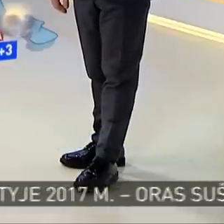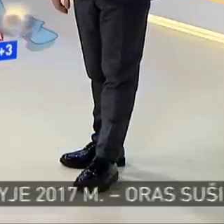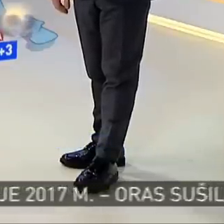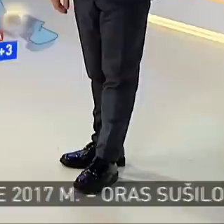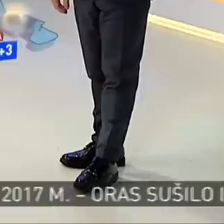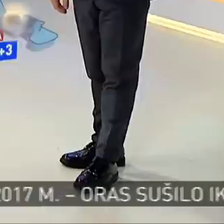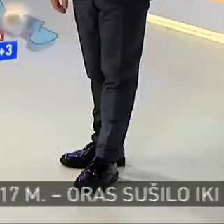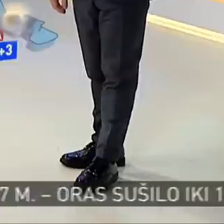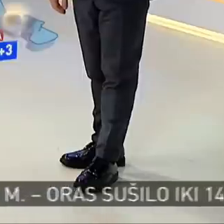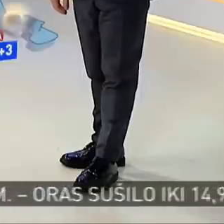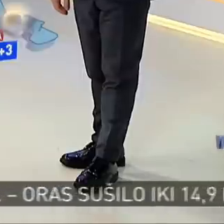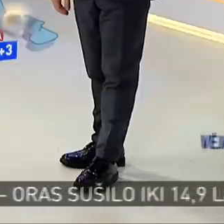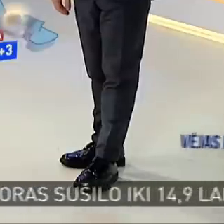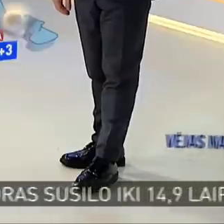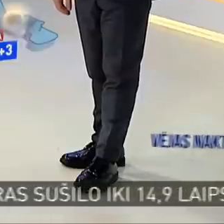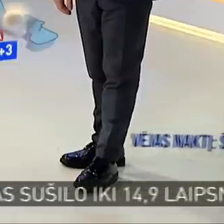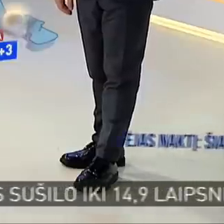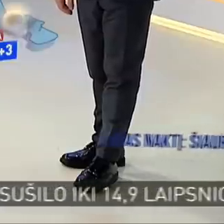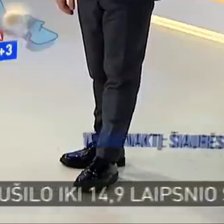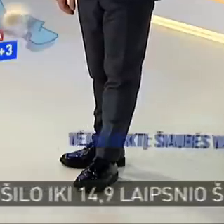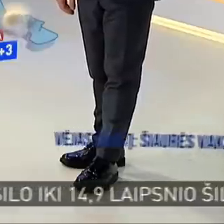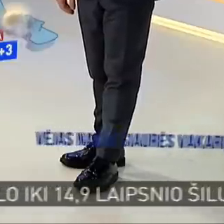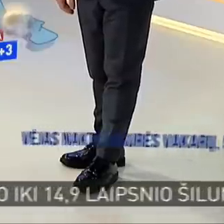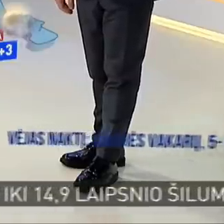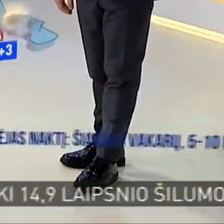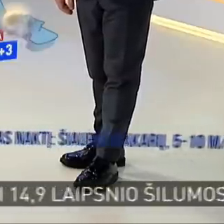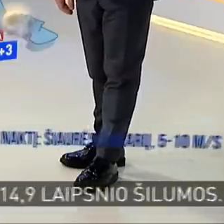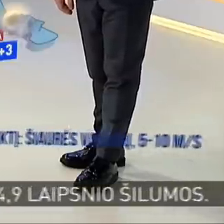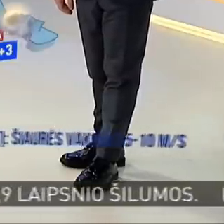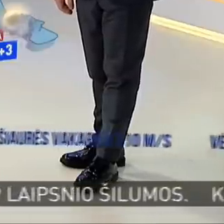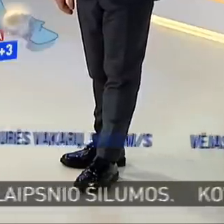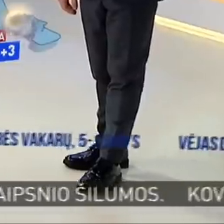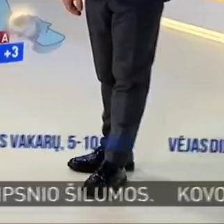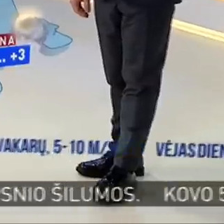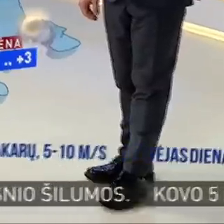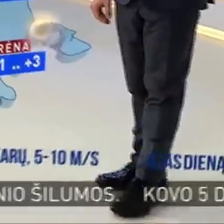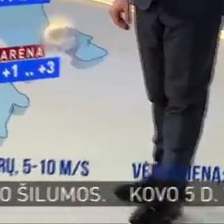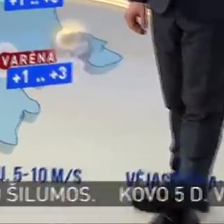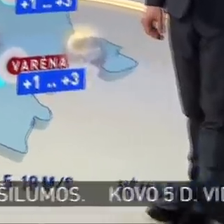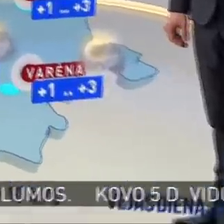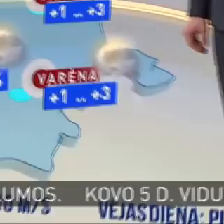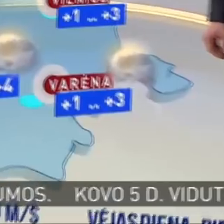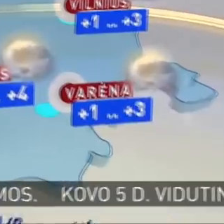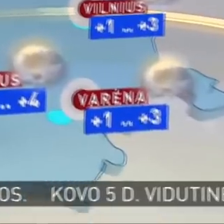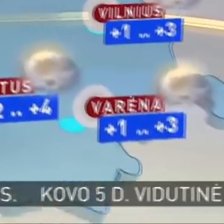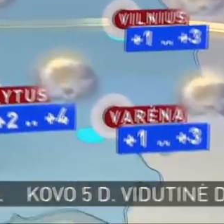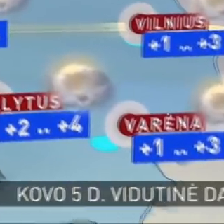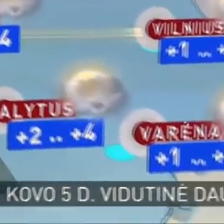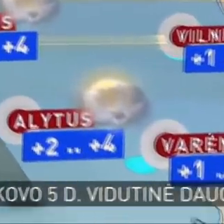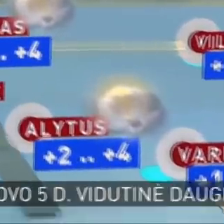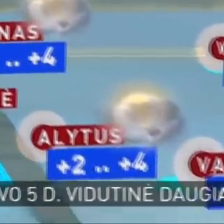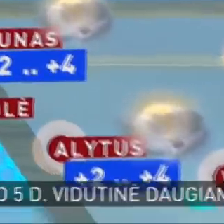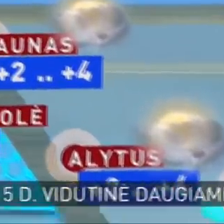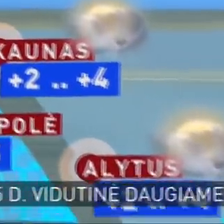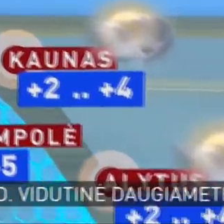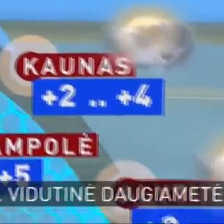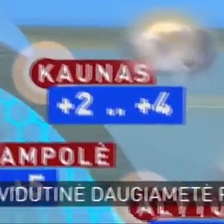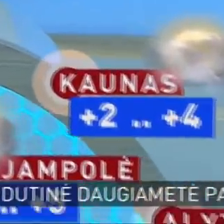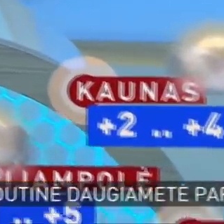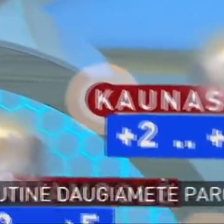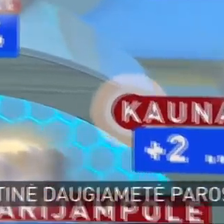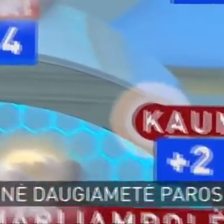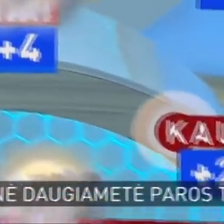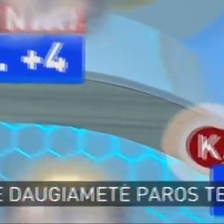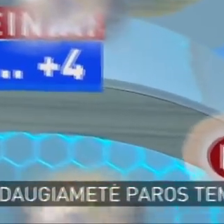kelių laipsnių šilumos ir tik stiprėjantis vėjas gali trukdyti pasimėgauti saulę. Vakarinėje Lietuvos dalyje pietvakarių vėjas